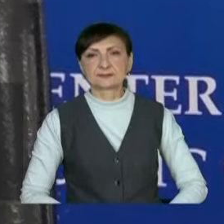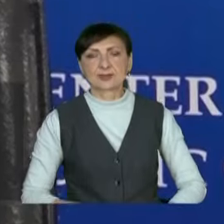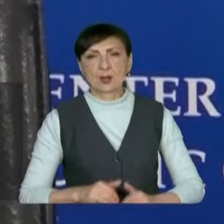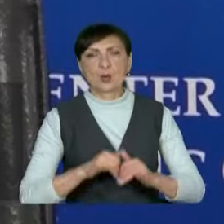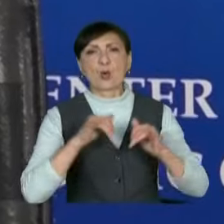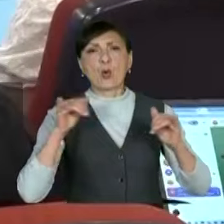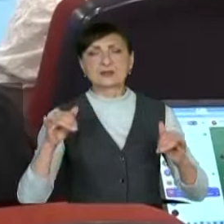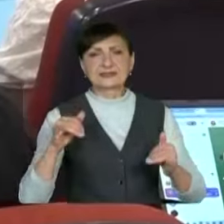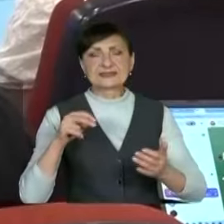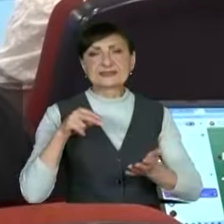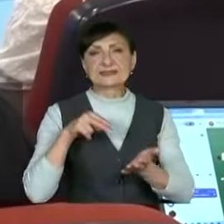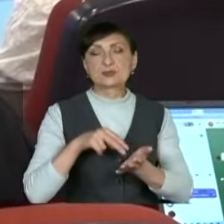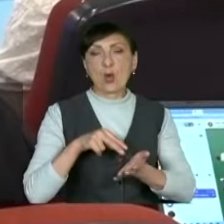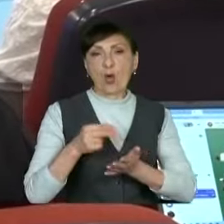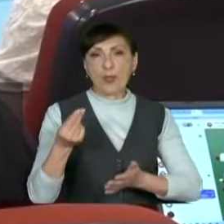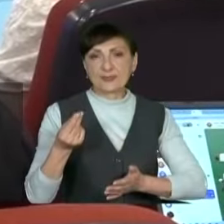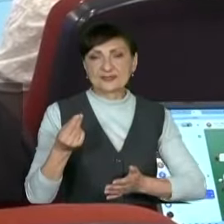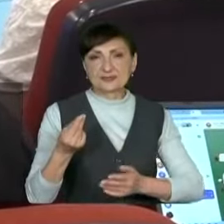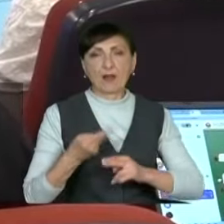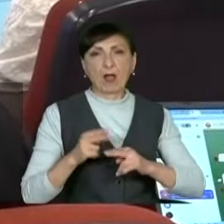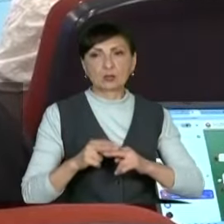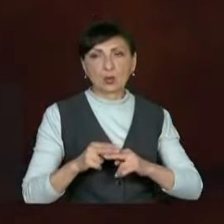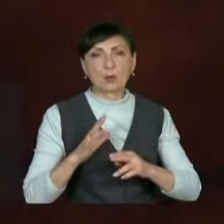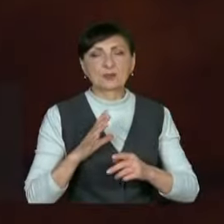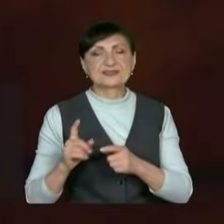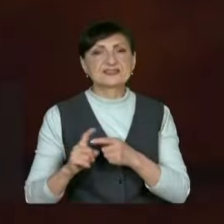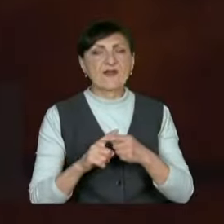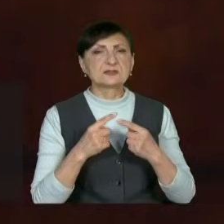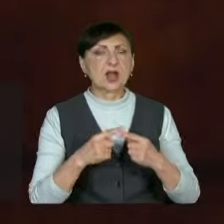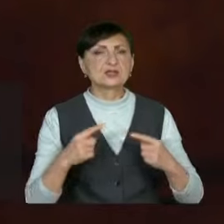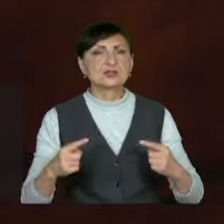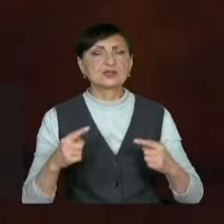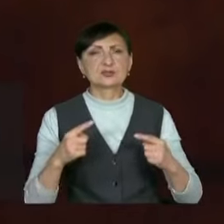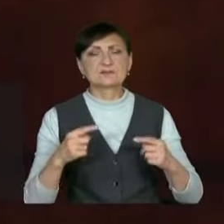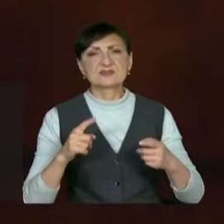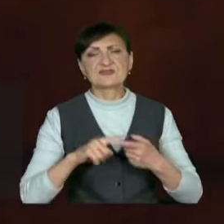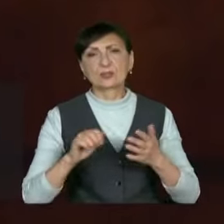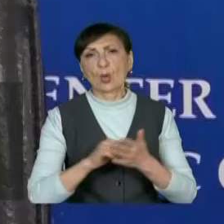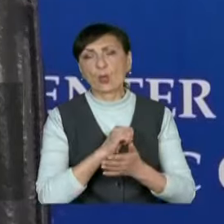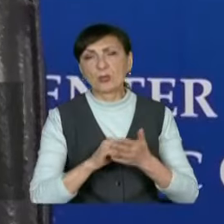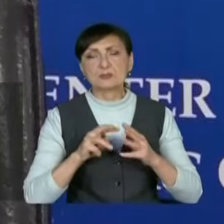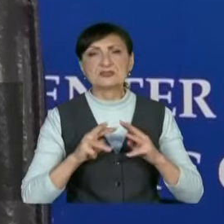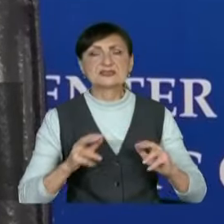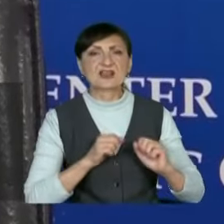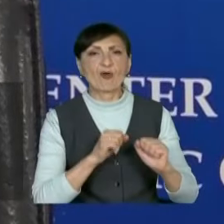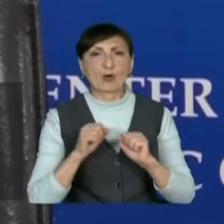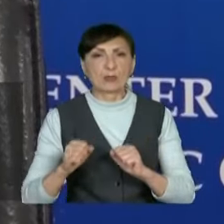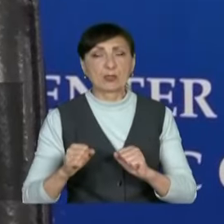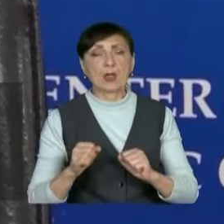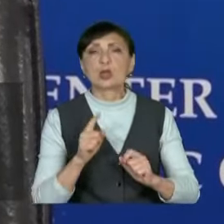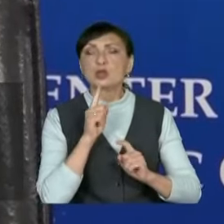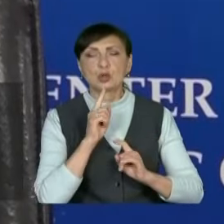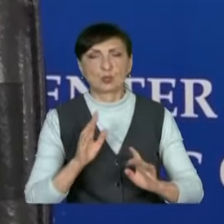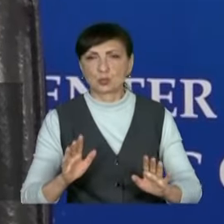Роста цен, который был бы связан с различными нормативно-правовыми актами Министерства здравоохранения, не